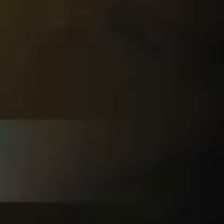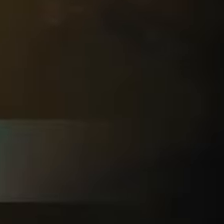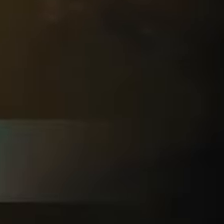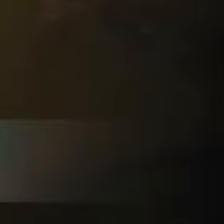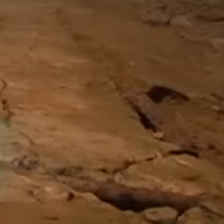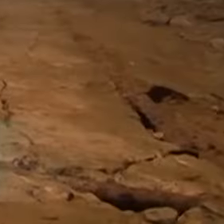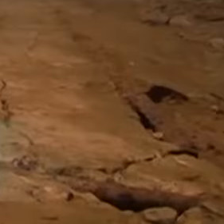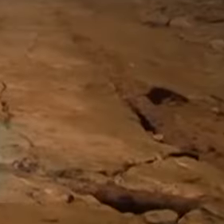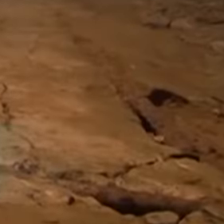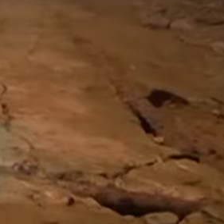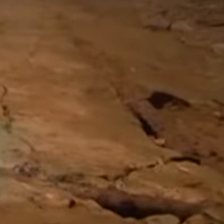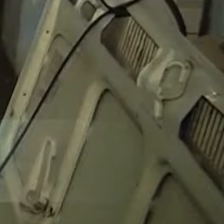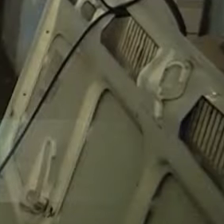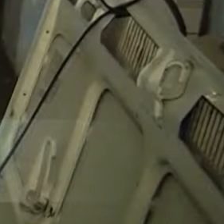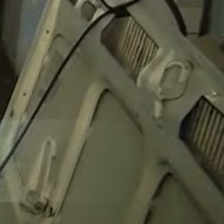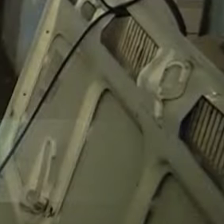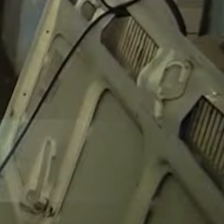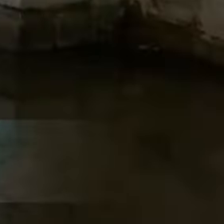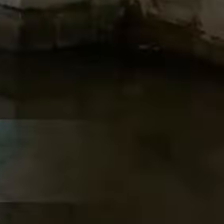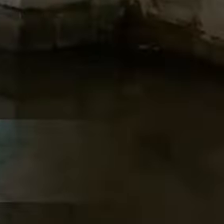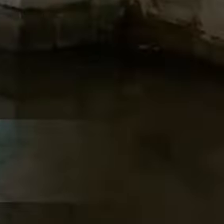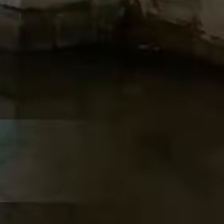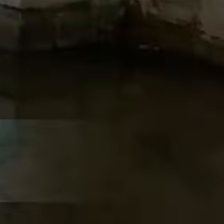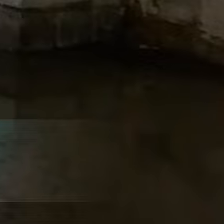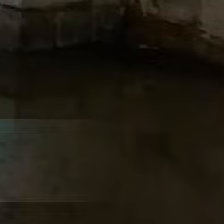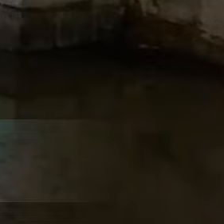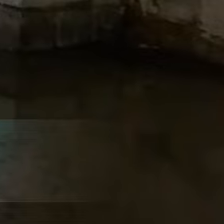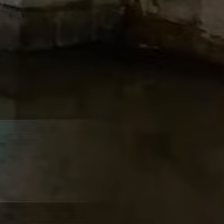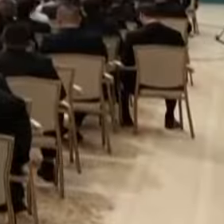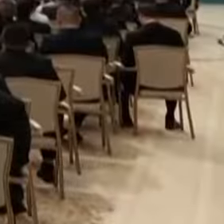топят Павлодар. Что произошло и насколько все серьезно?